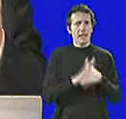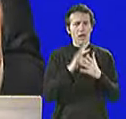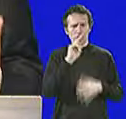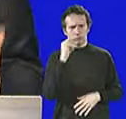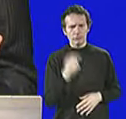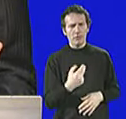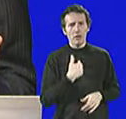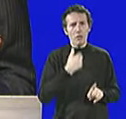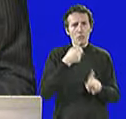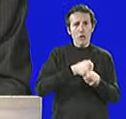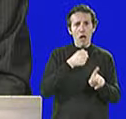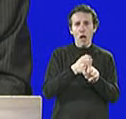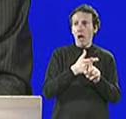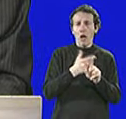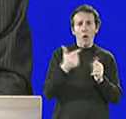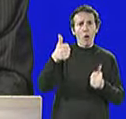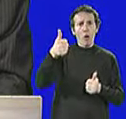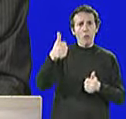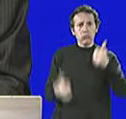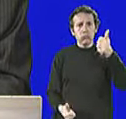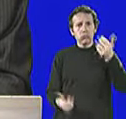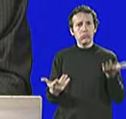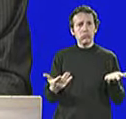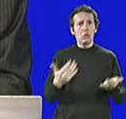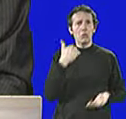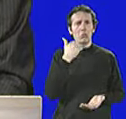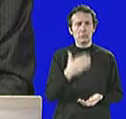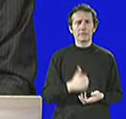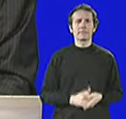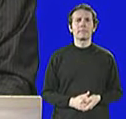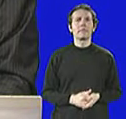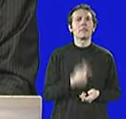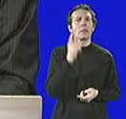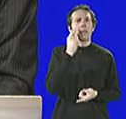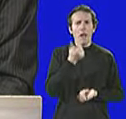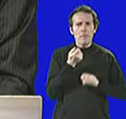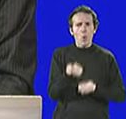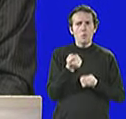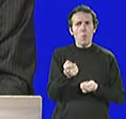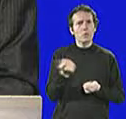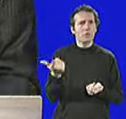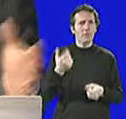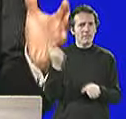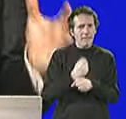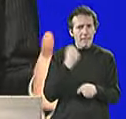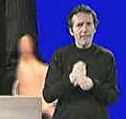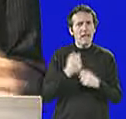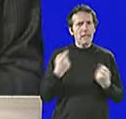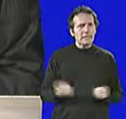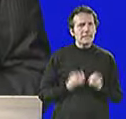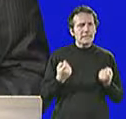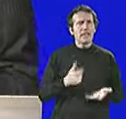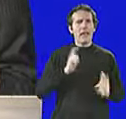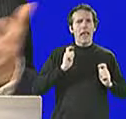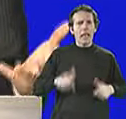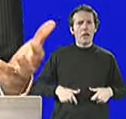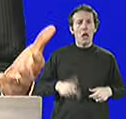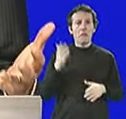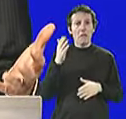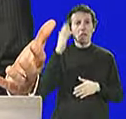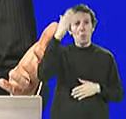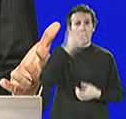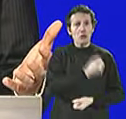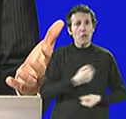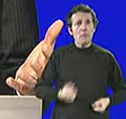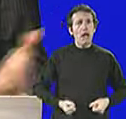pas à armes égales. Et le père qui incite son fils à travailler à l'école et qui sait que ça ne suffira pas à écarter la menace du